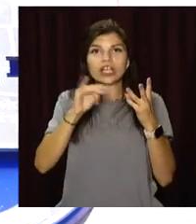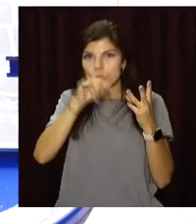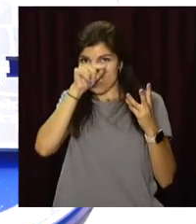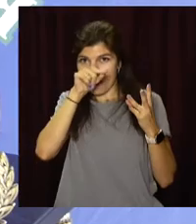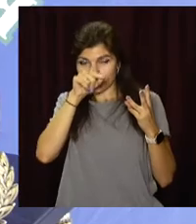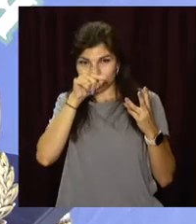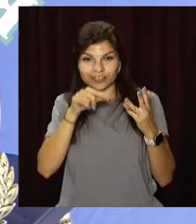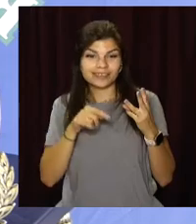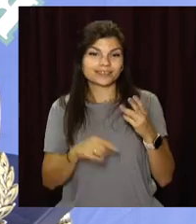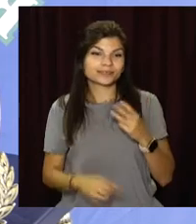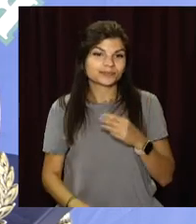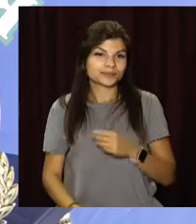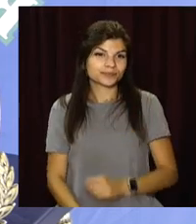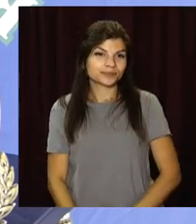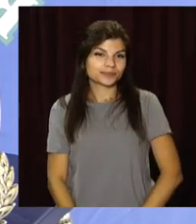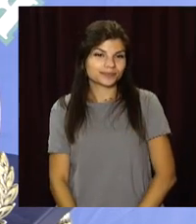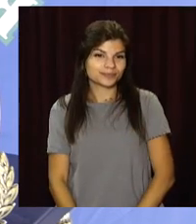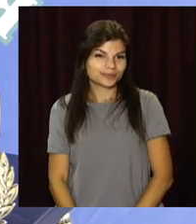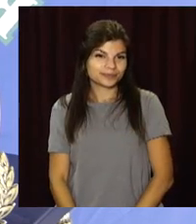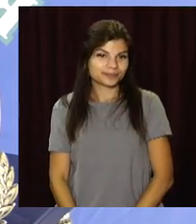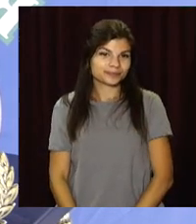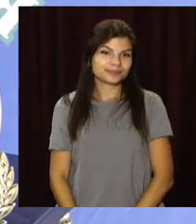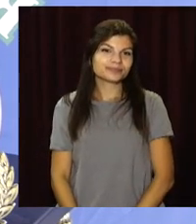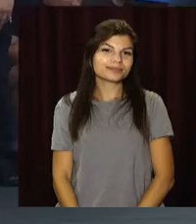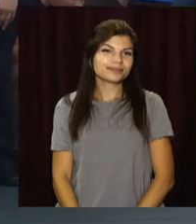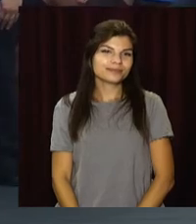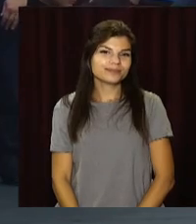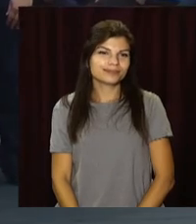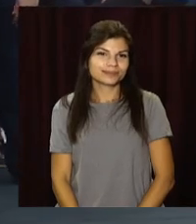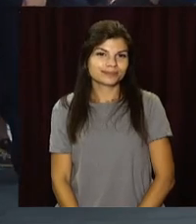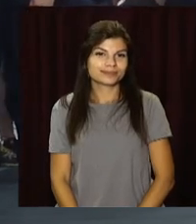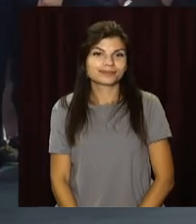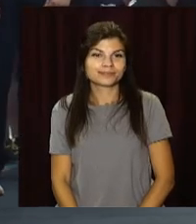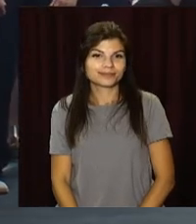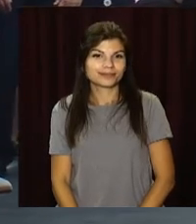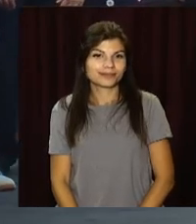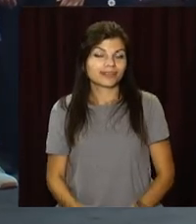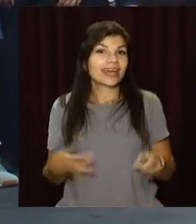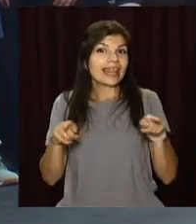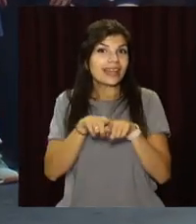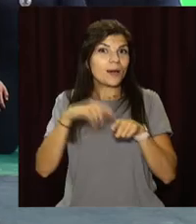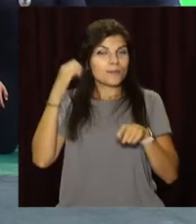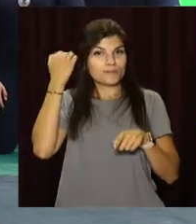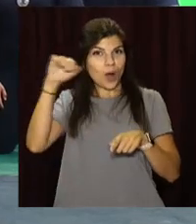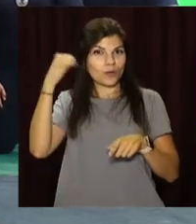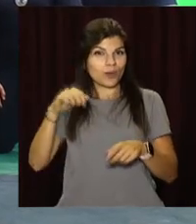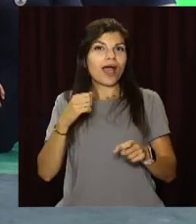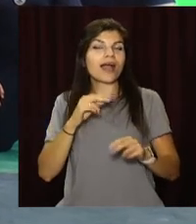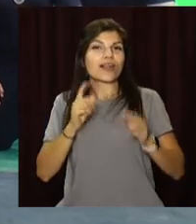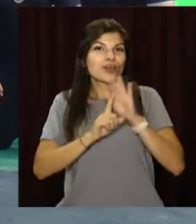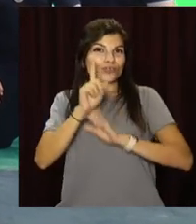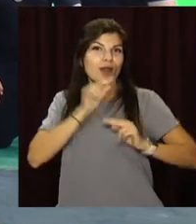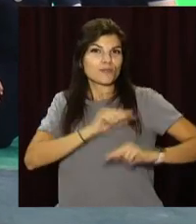Олег Козуненко. Друге місце виборола команда з Чернігівської області, а третє – з Луганщини. Дар'я Пшиша, Роман Івашинов, Open